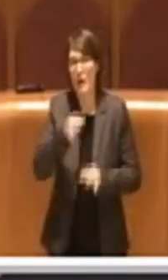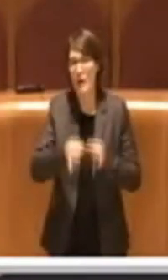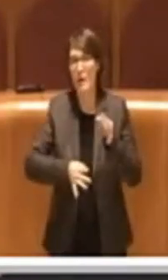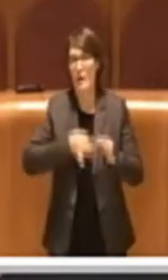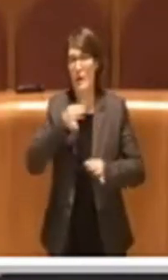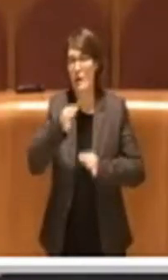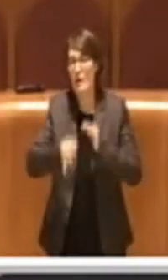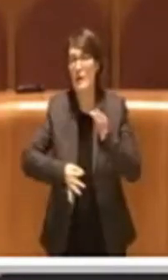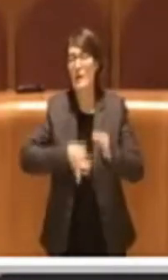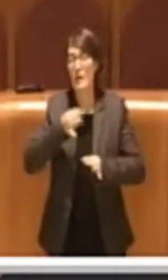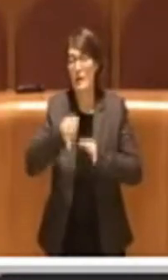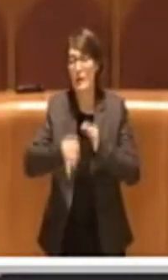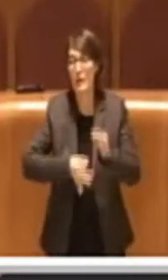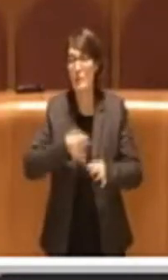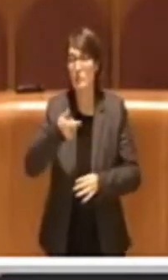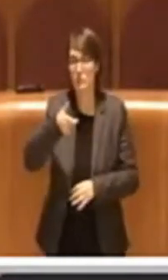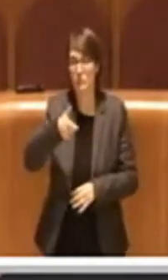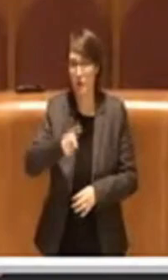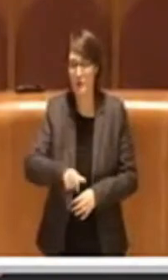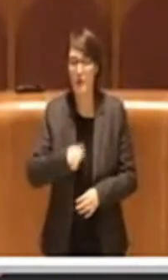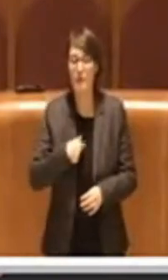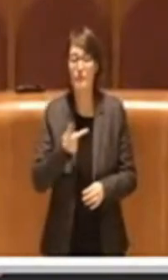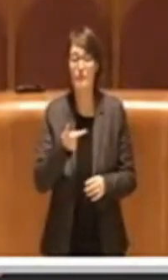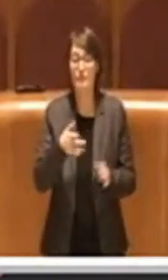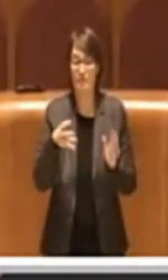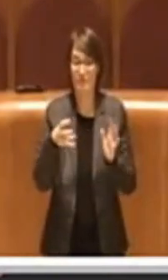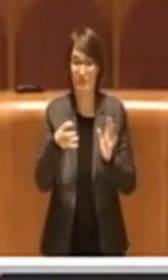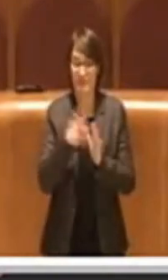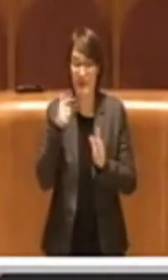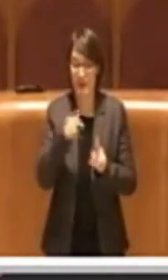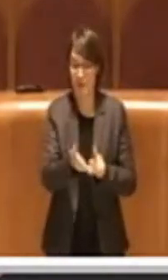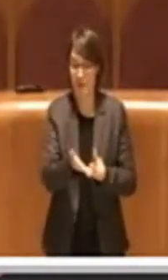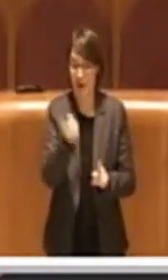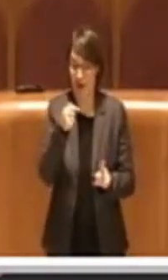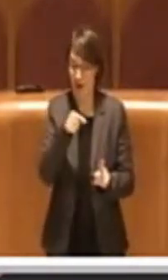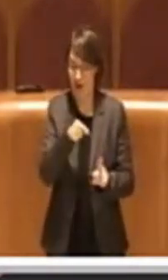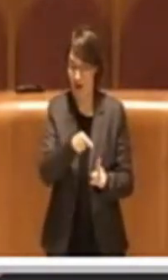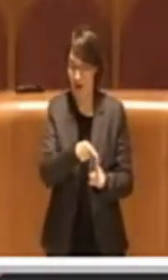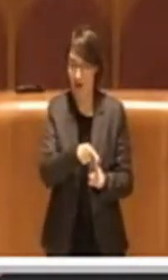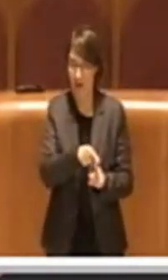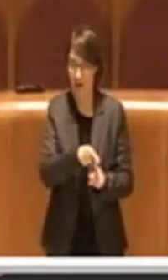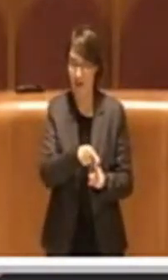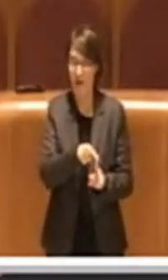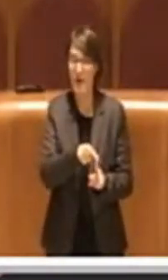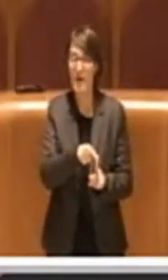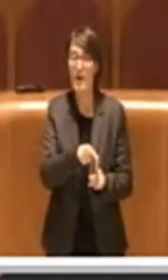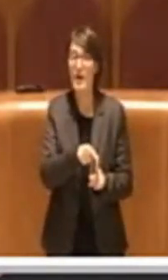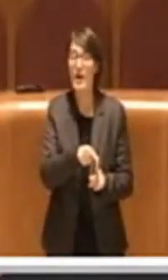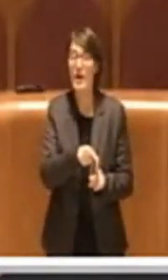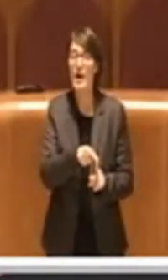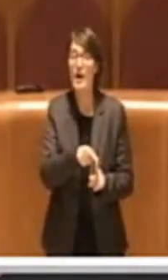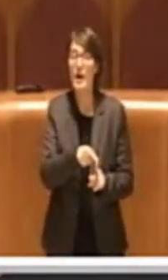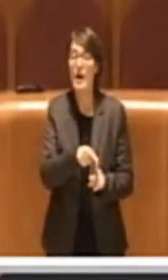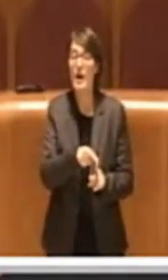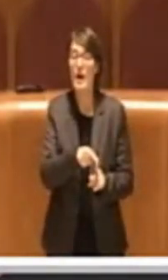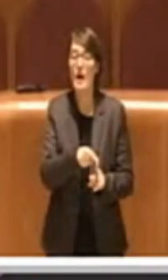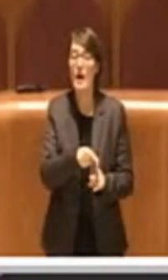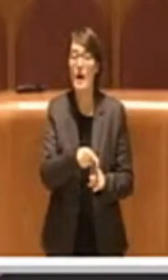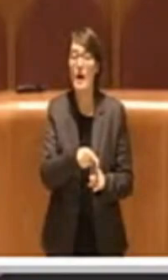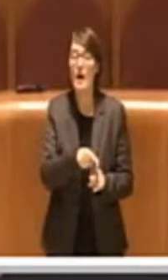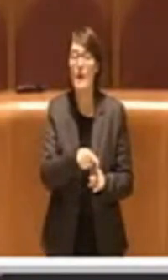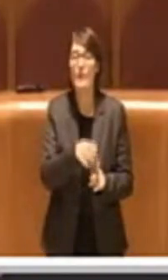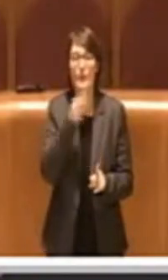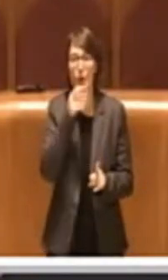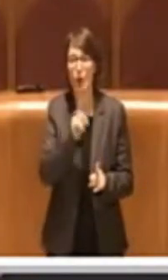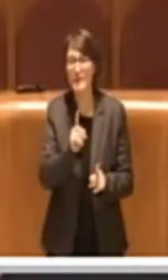per spiegare che la, rimozione del simbolo religioso che viene richiesta è non perché non